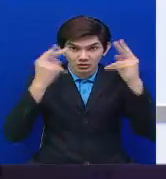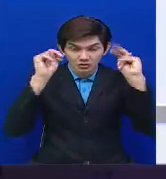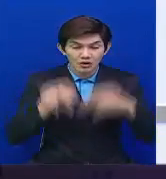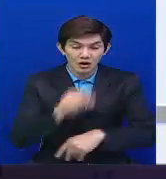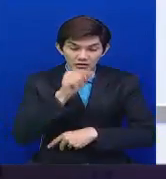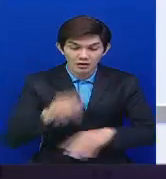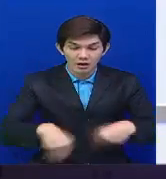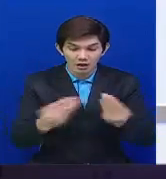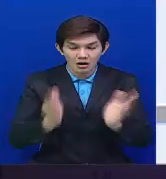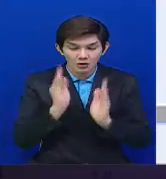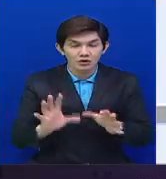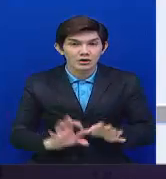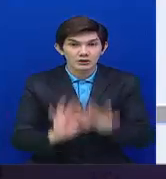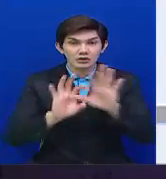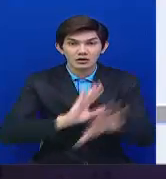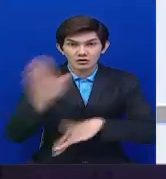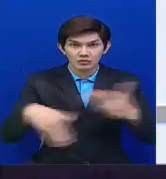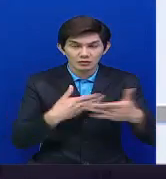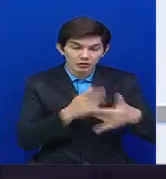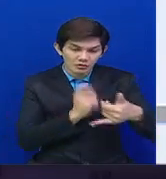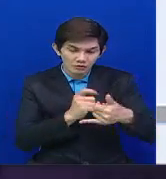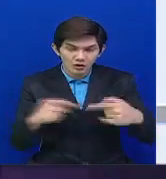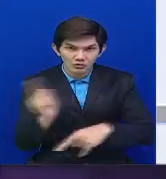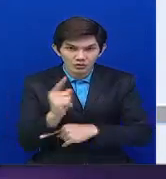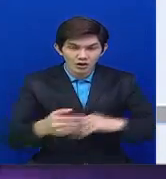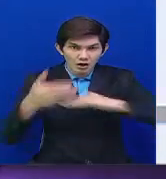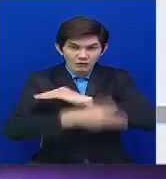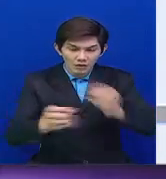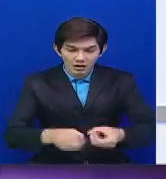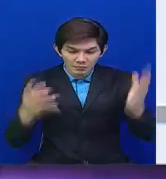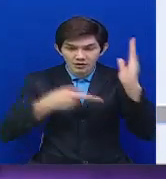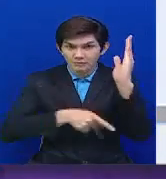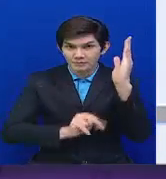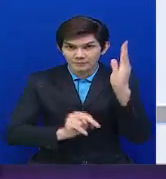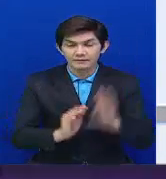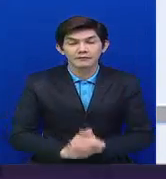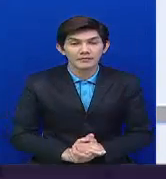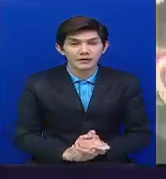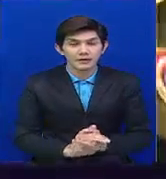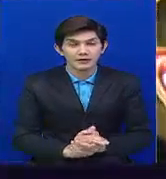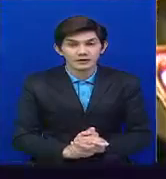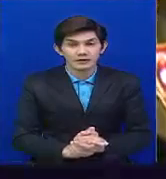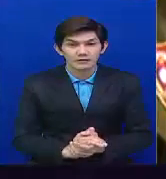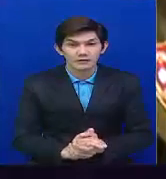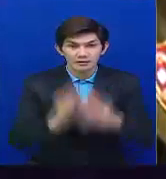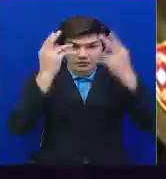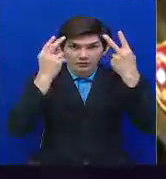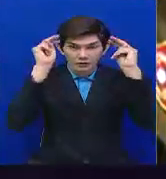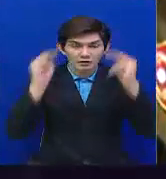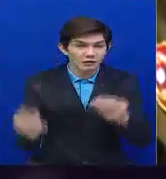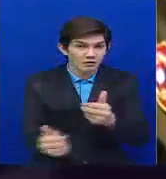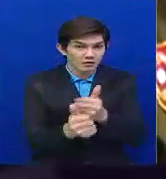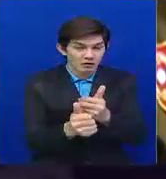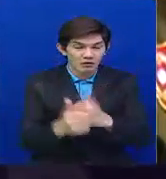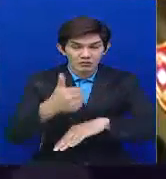สั่งการให้หน่วยงานที่เกี่ยวข้องเร่งสอบเหตุระเบิดรถไฟที่จังหวัดปัตตานีค่ะพลเอกประวิตรวงษ์สุวรรณรองนายกรัฐมนต